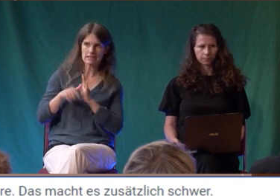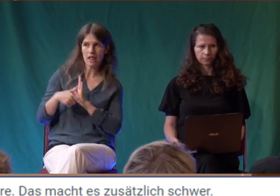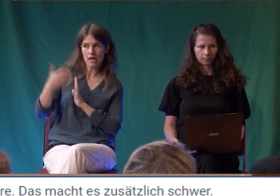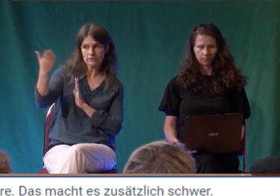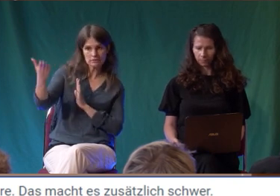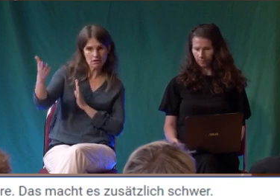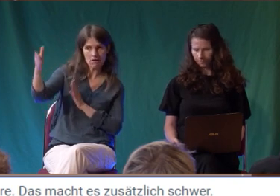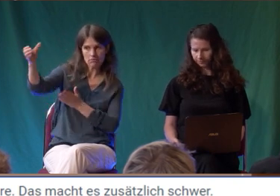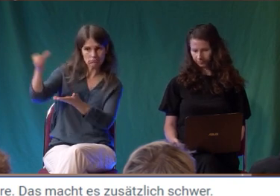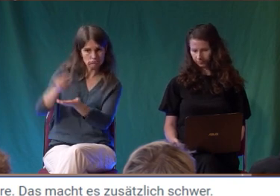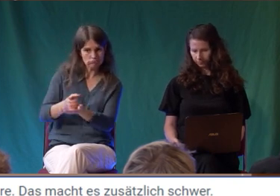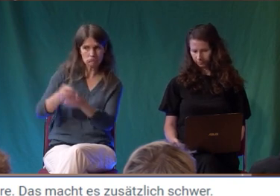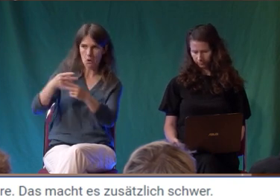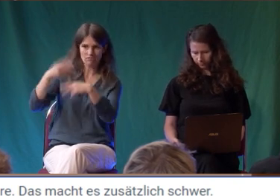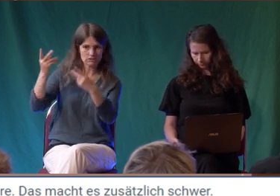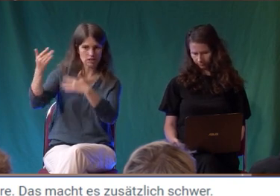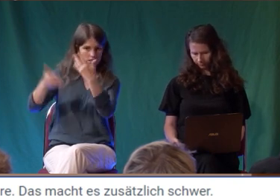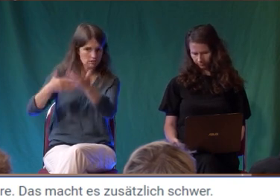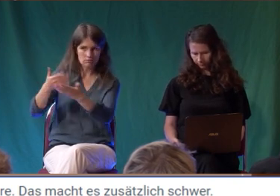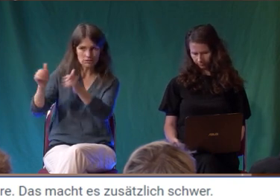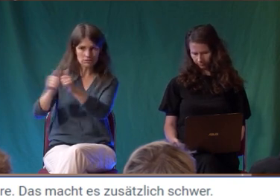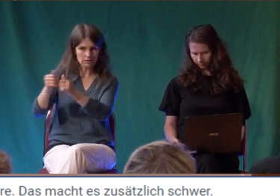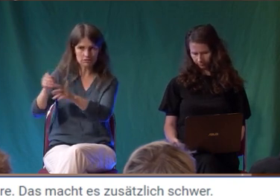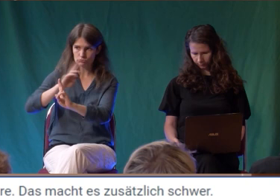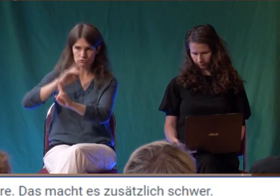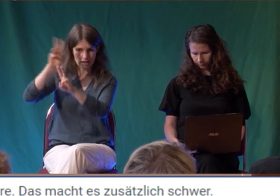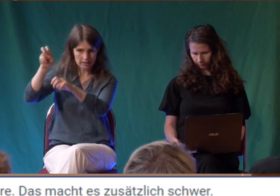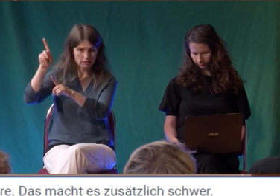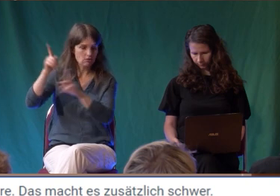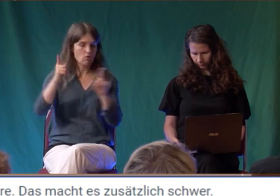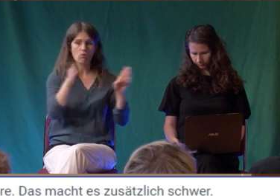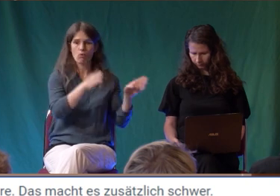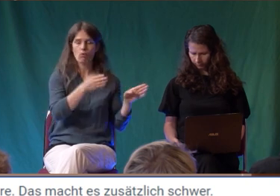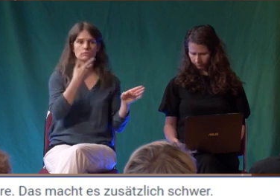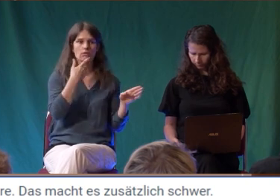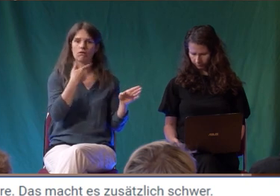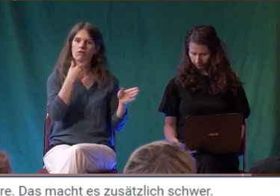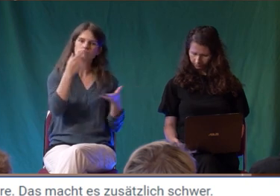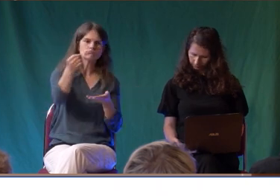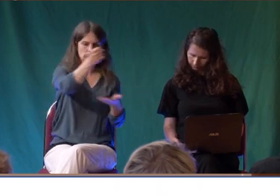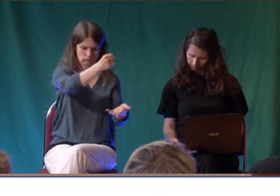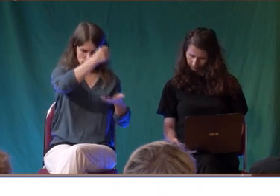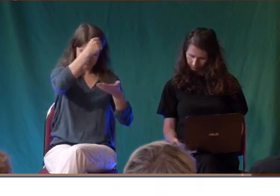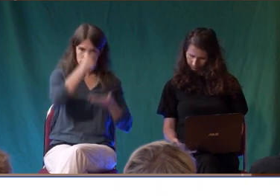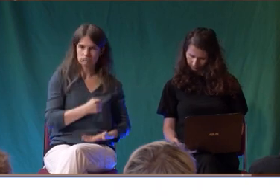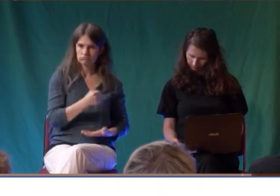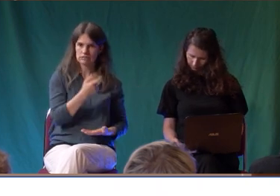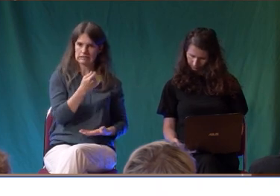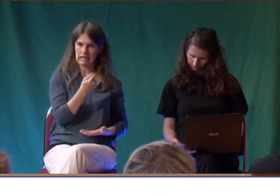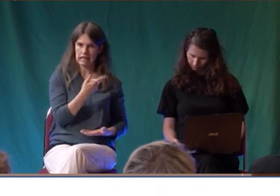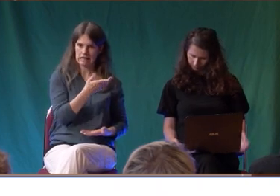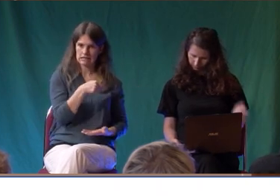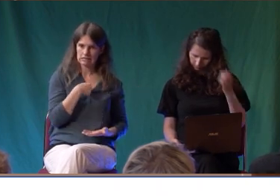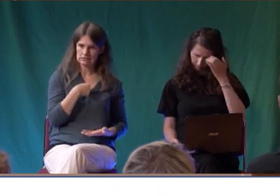und hole mir die Assistenz dort beantrage ich die Auszahlung der elternassistenzleistung als